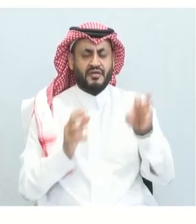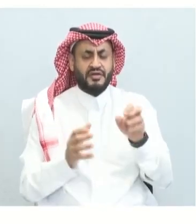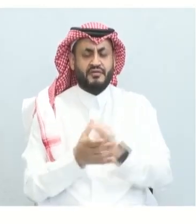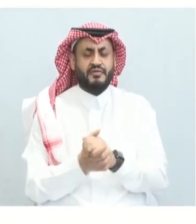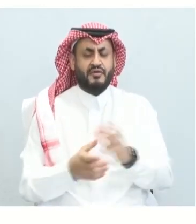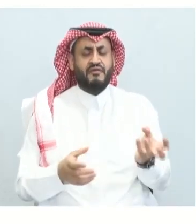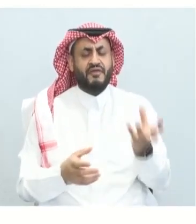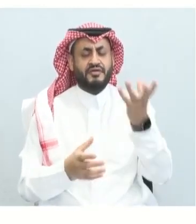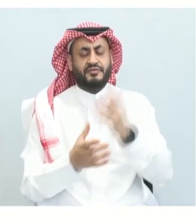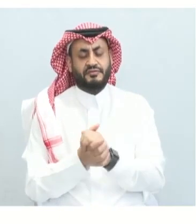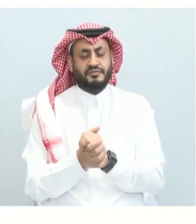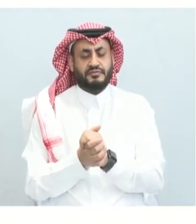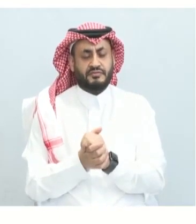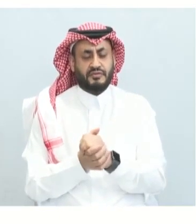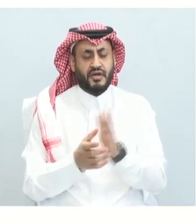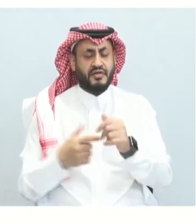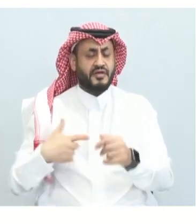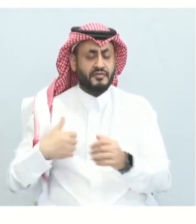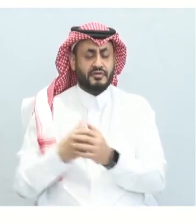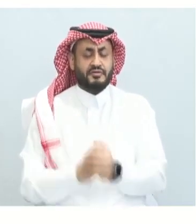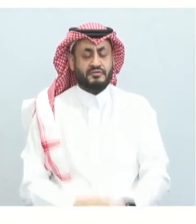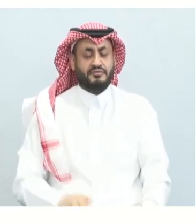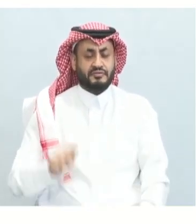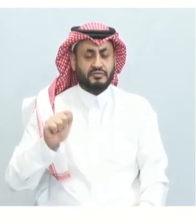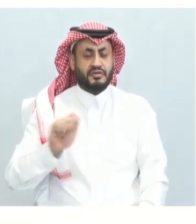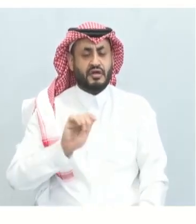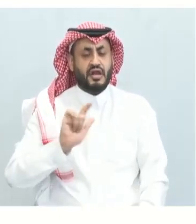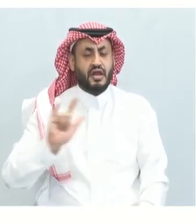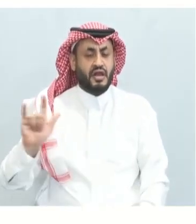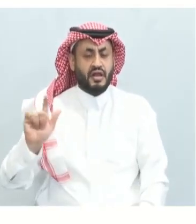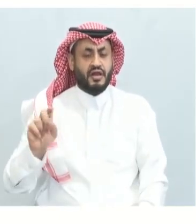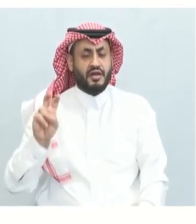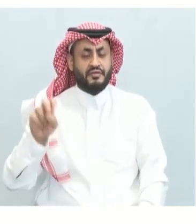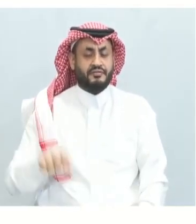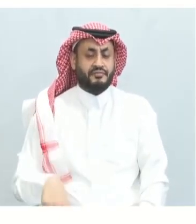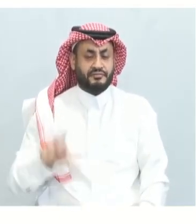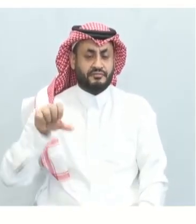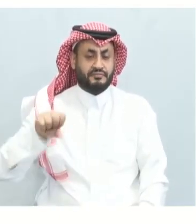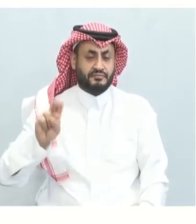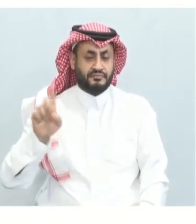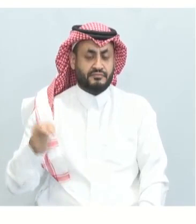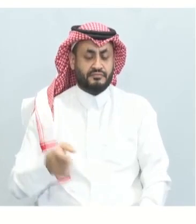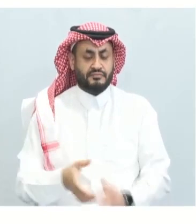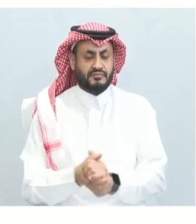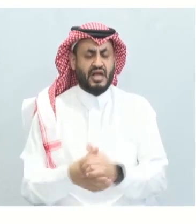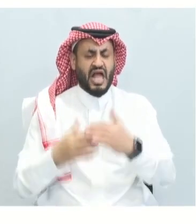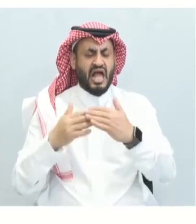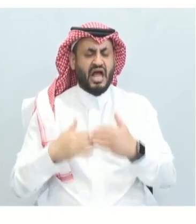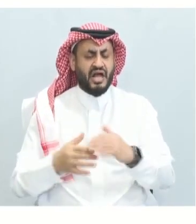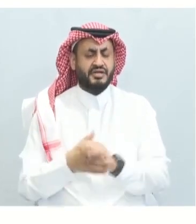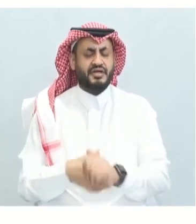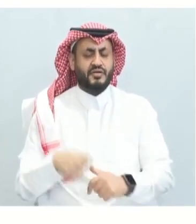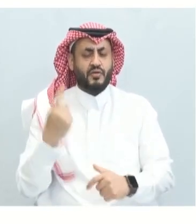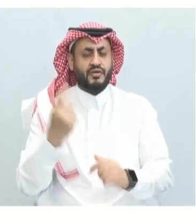وطلوع الفجر هذه تعتبر من صلاه الوتر اقلها ركعه اقلها ركعه